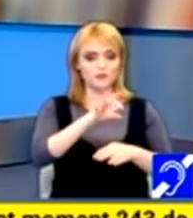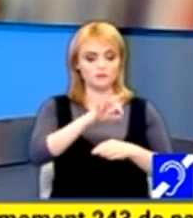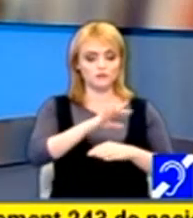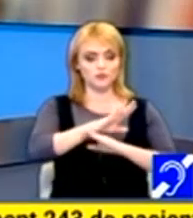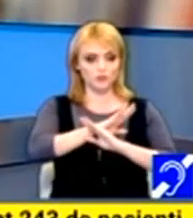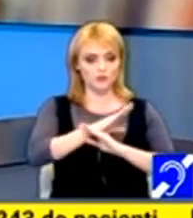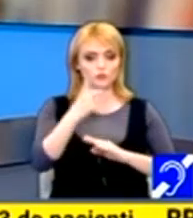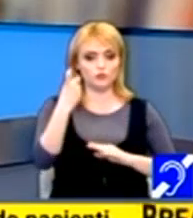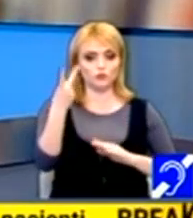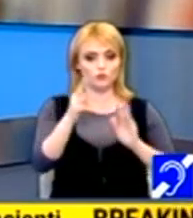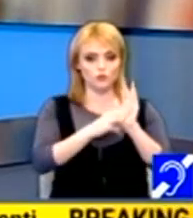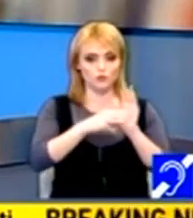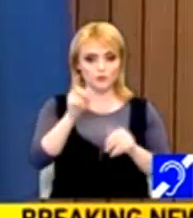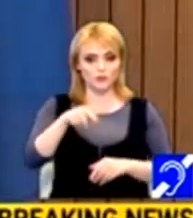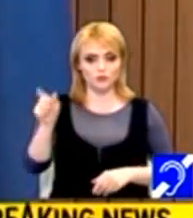la 128.